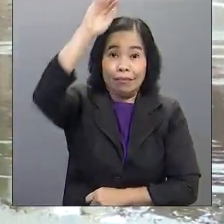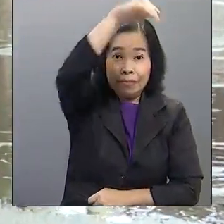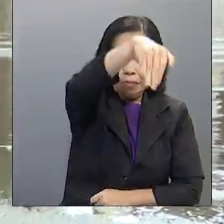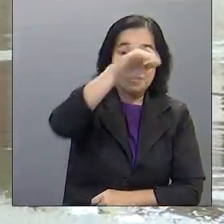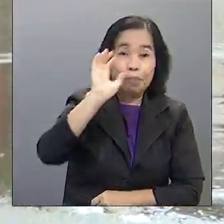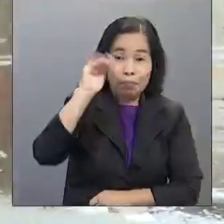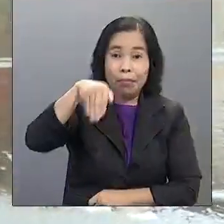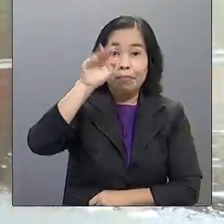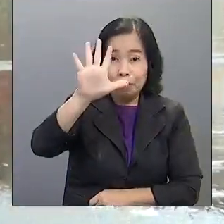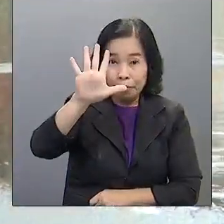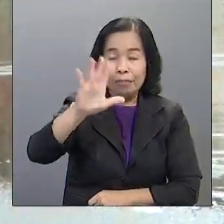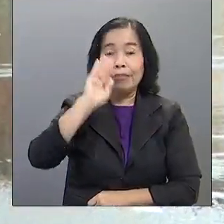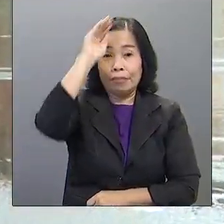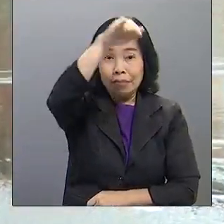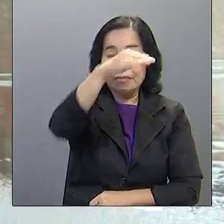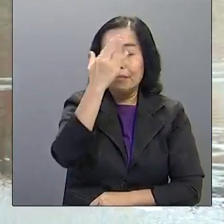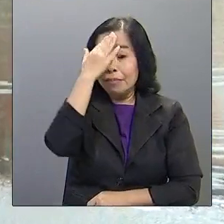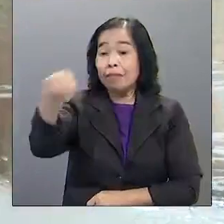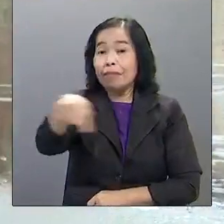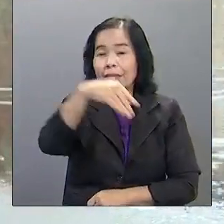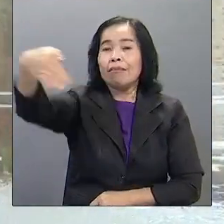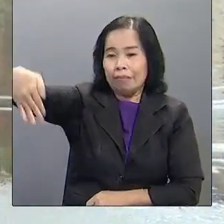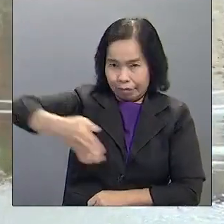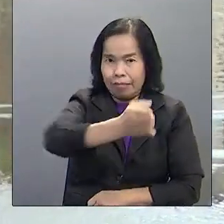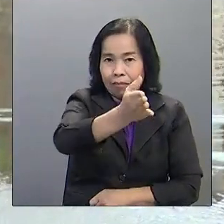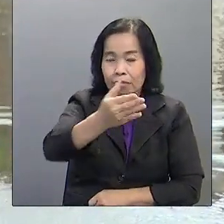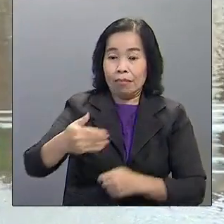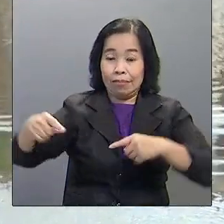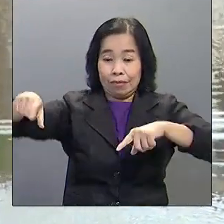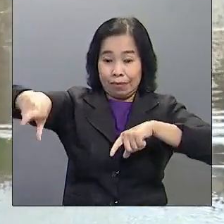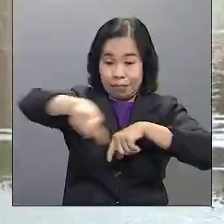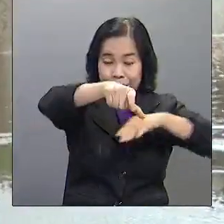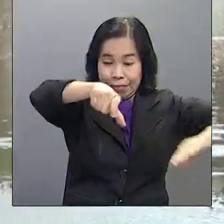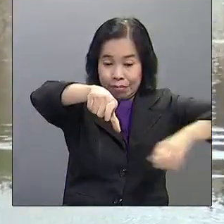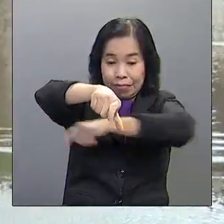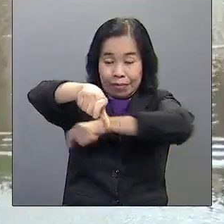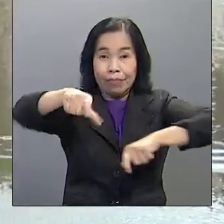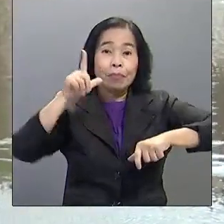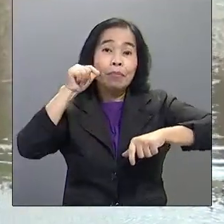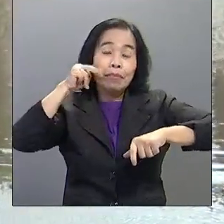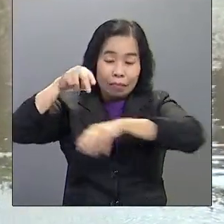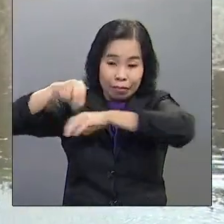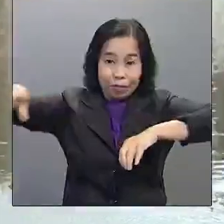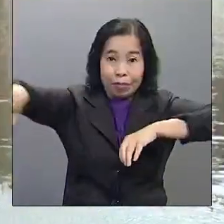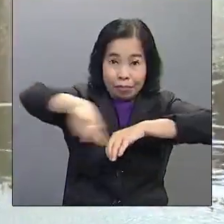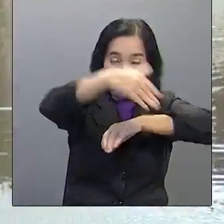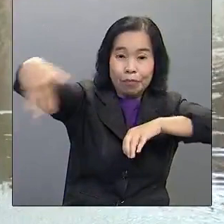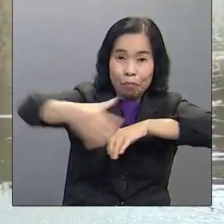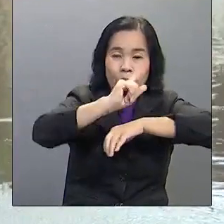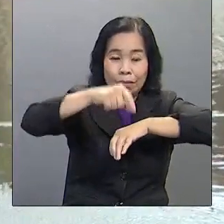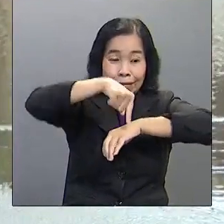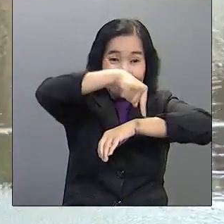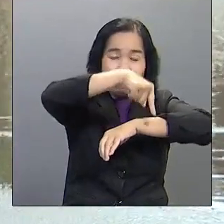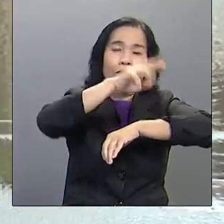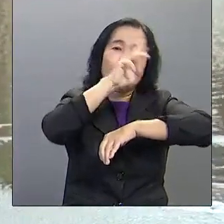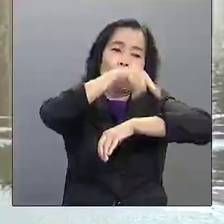นี่ยด้านหน้ายังสามารถเข้ามากับรถได้นะคะตรงจุดใต้สะพานค่ะน้ำยังท่วมไปไม่ถึงแต่ว่าก็ต้องเฝ้าระวังตรงจุดนี้แ